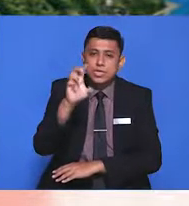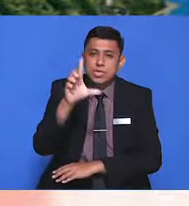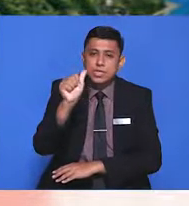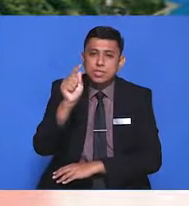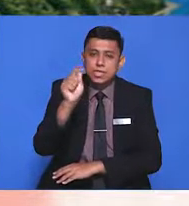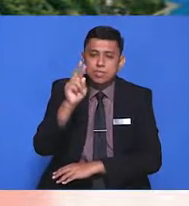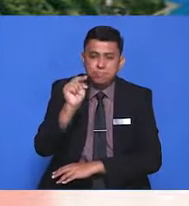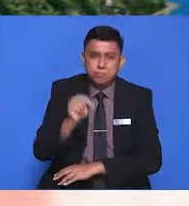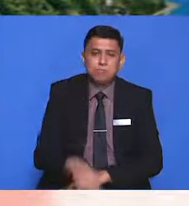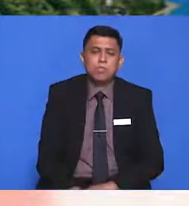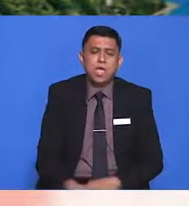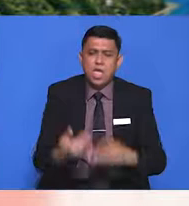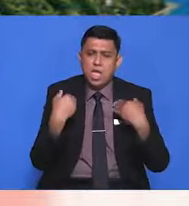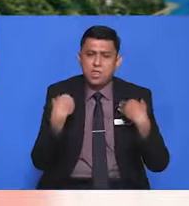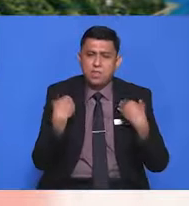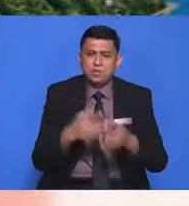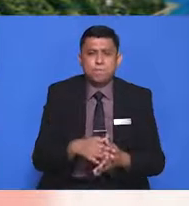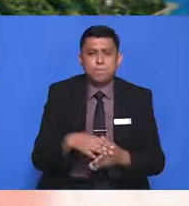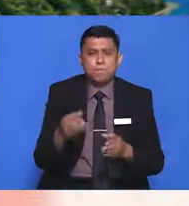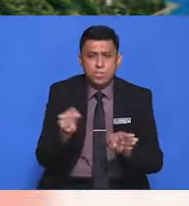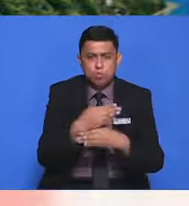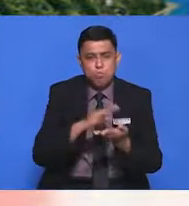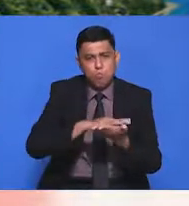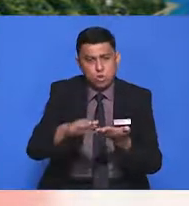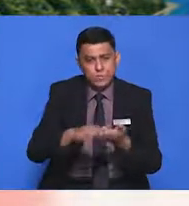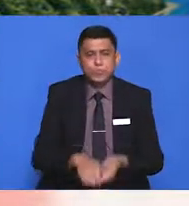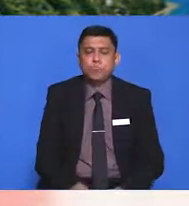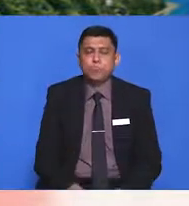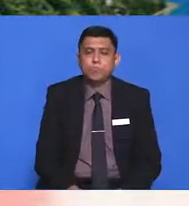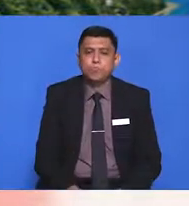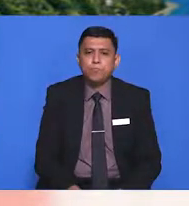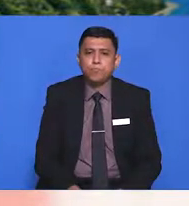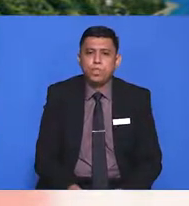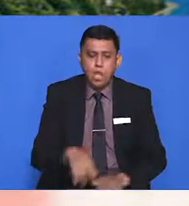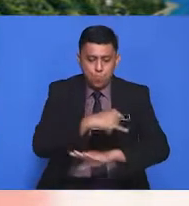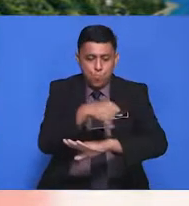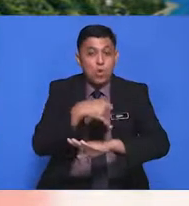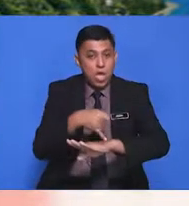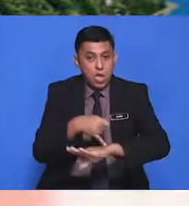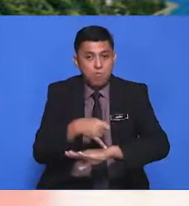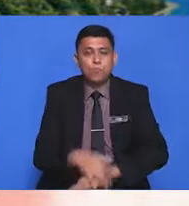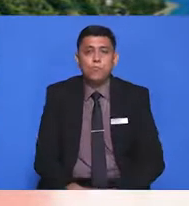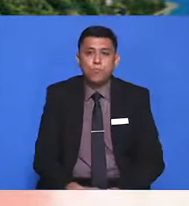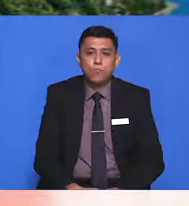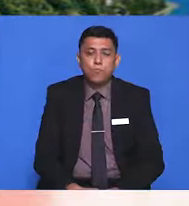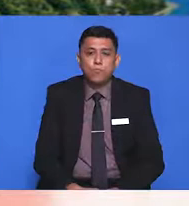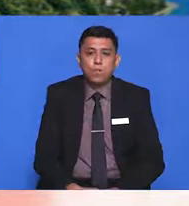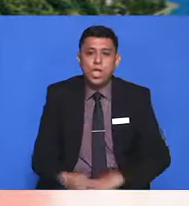pinggir laut dan pinggir pantai di Asia Tenggara seperti pulau,